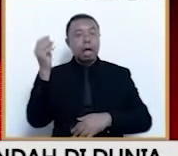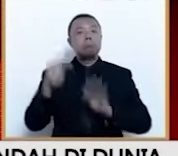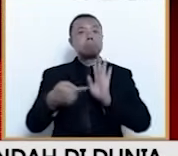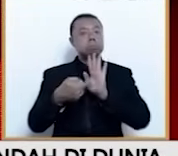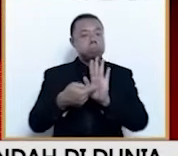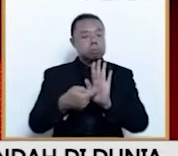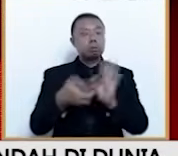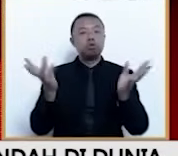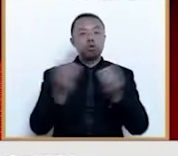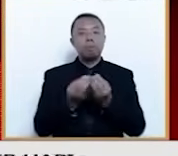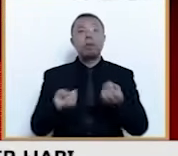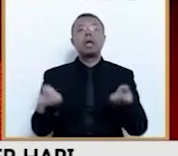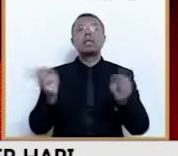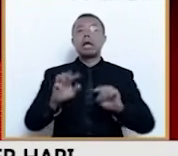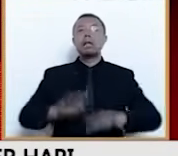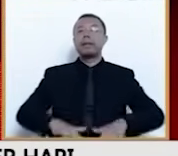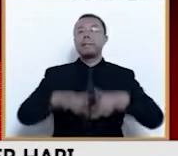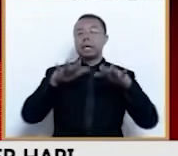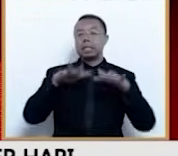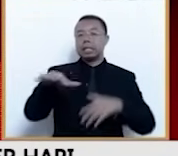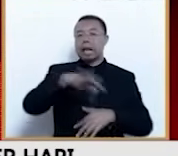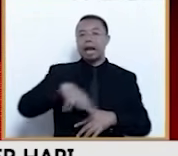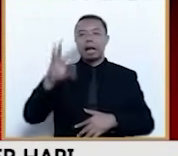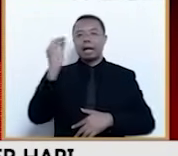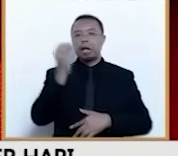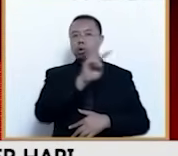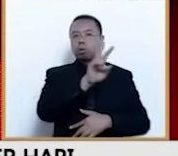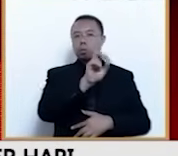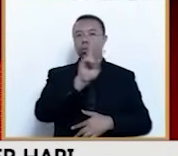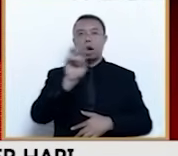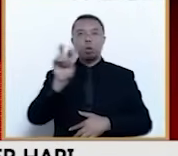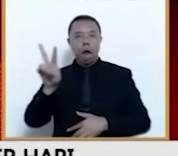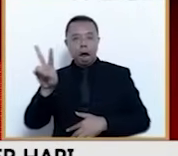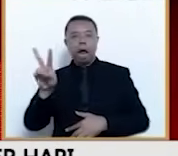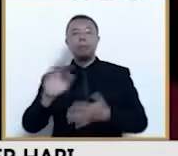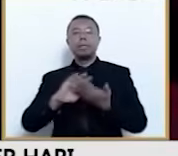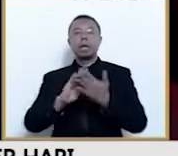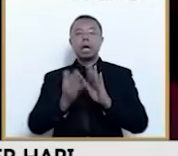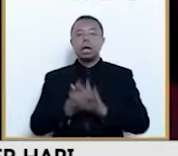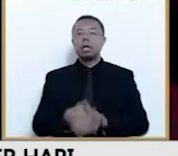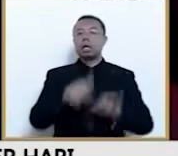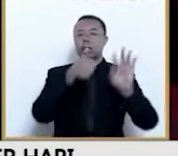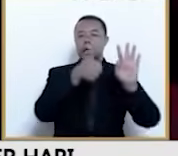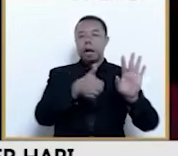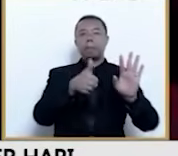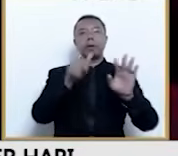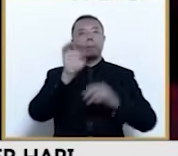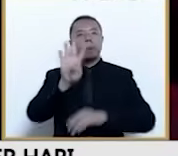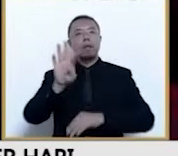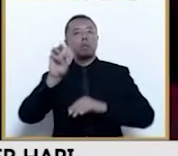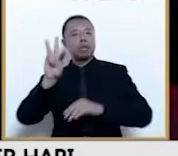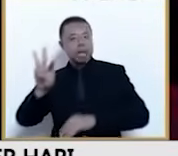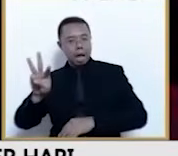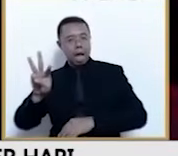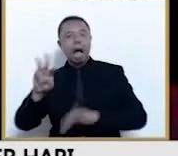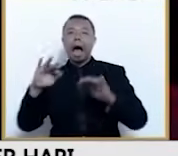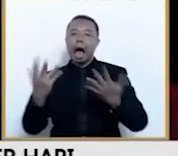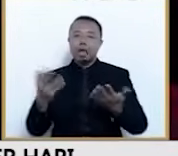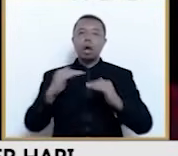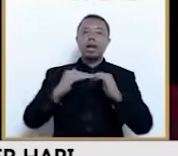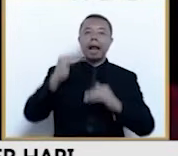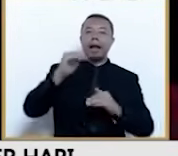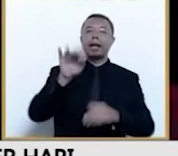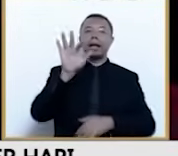menunjukkan jumlah kejadian bencana banjir tahun 2022 mencapai 643 atau